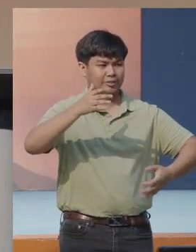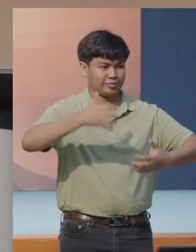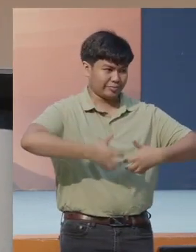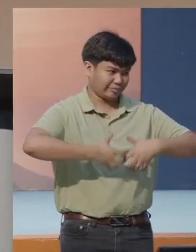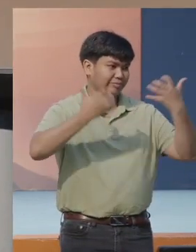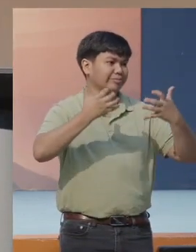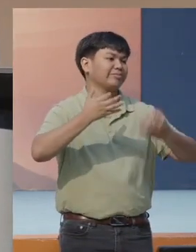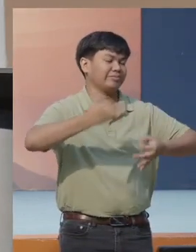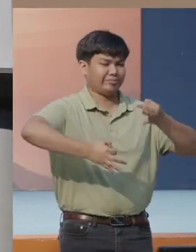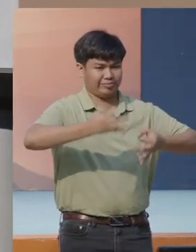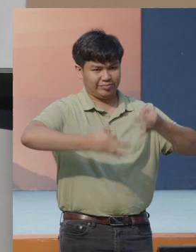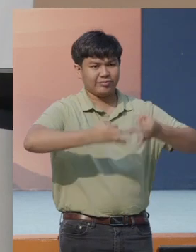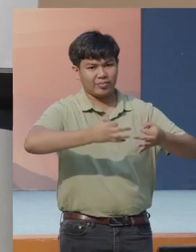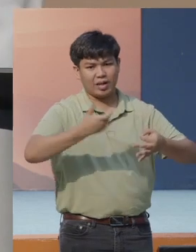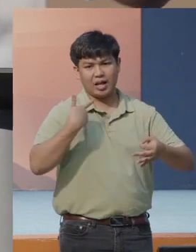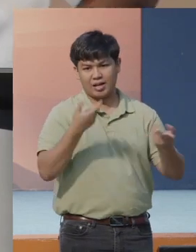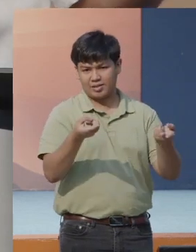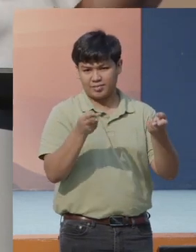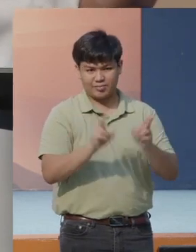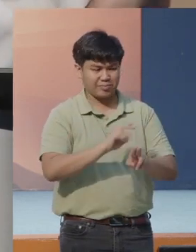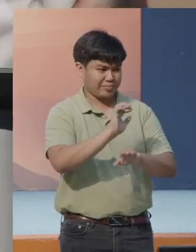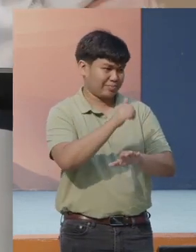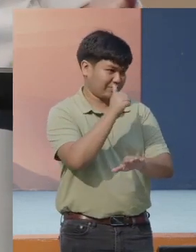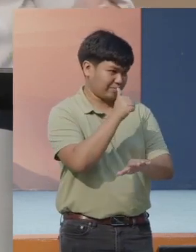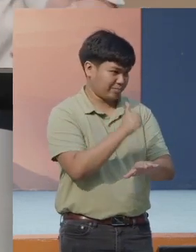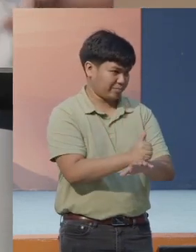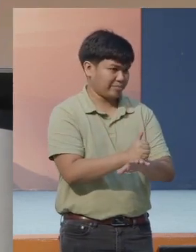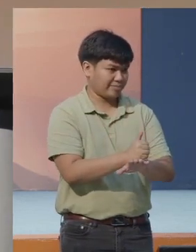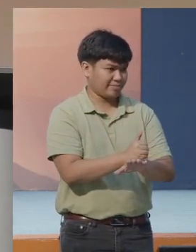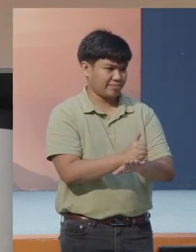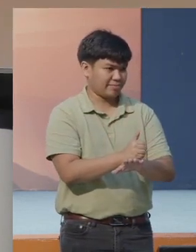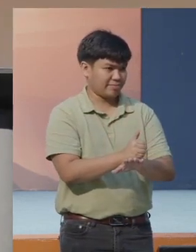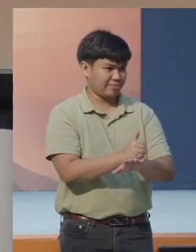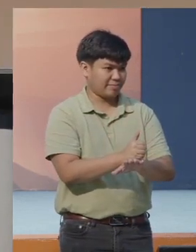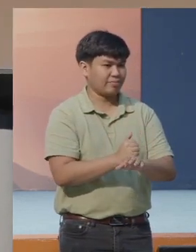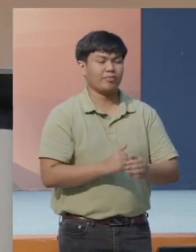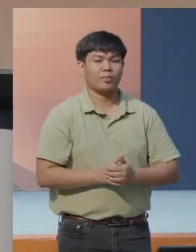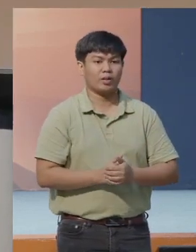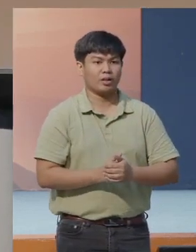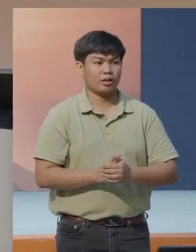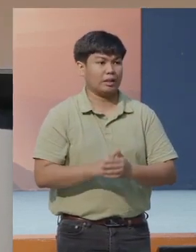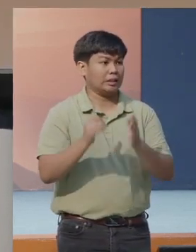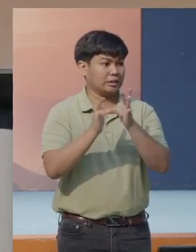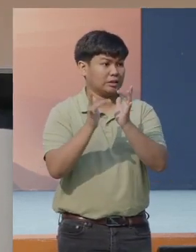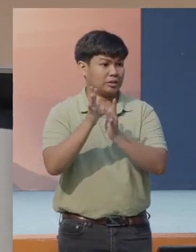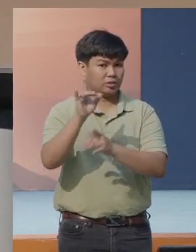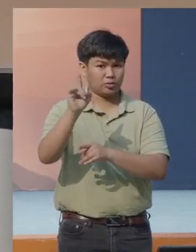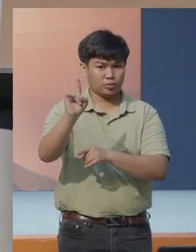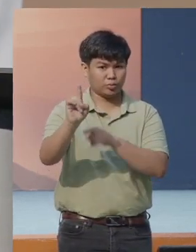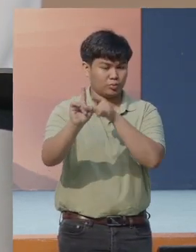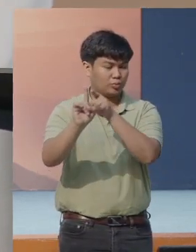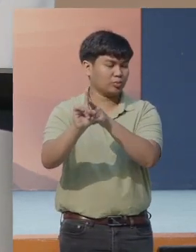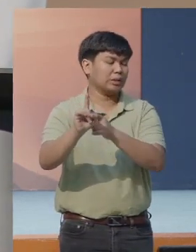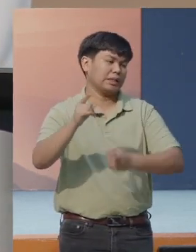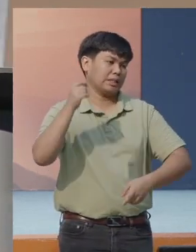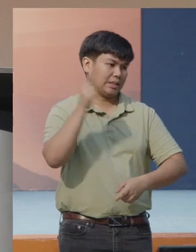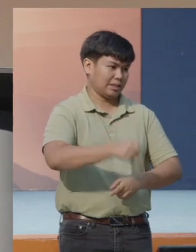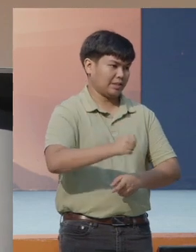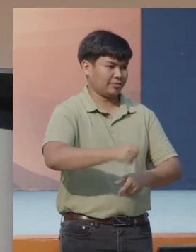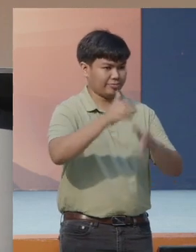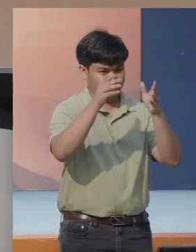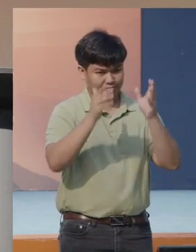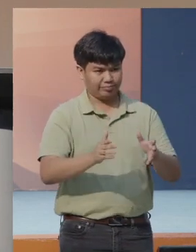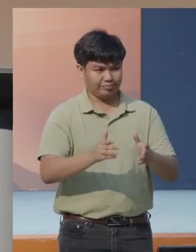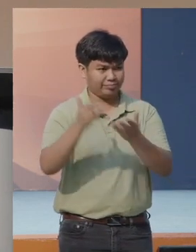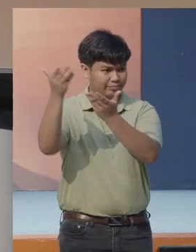on earth to establish God's world order with Jesus as judge. And He